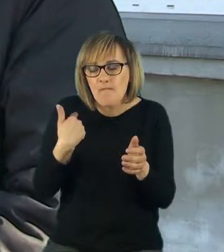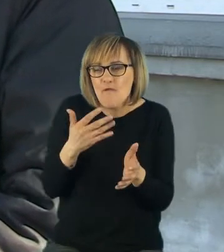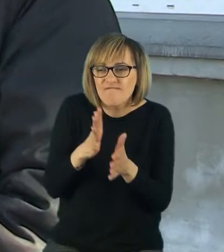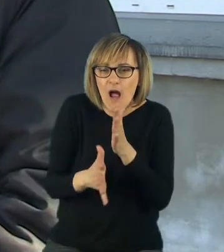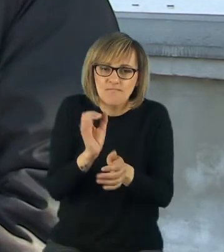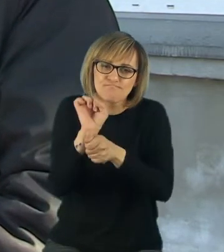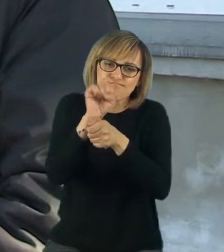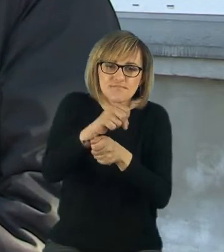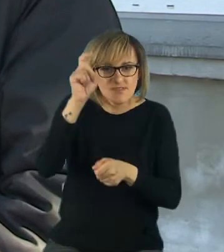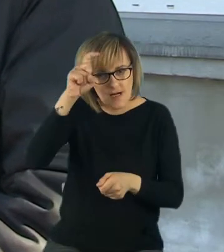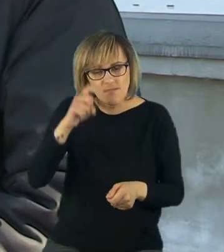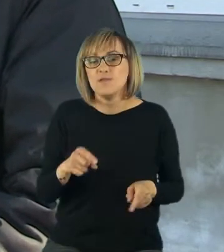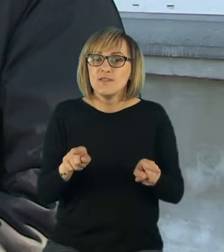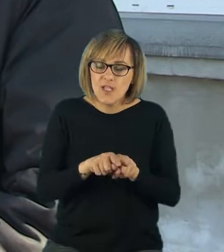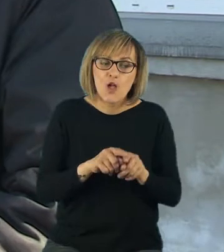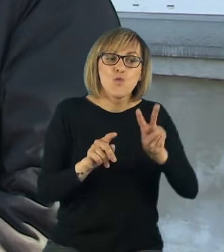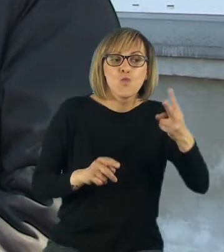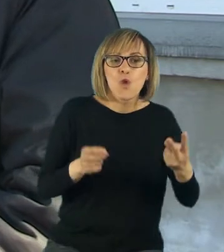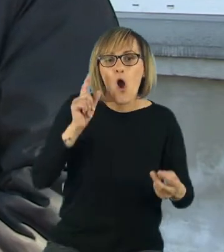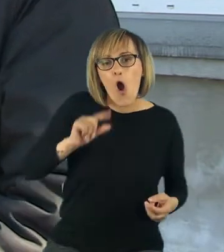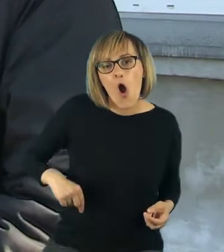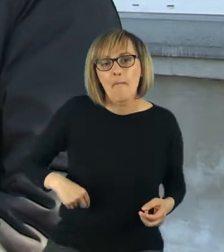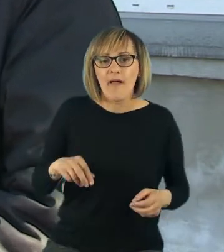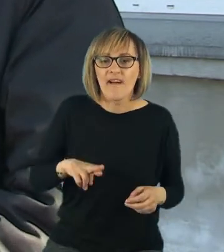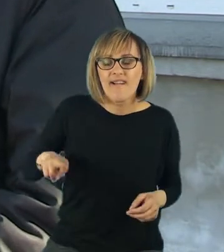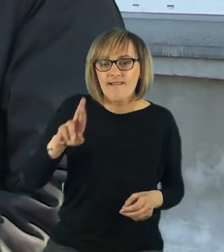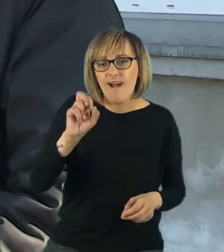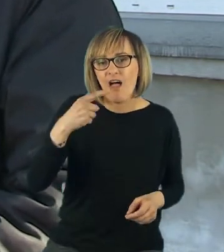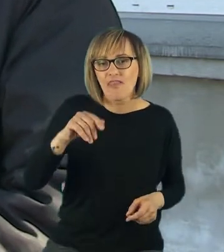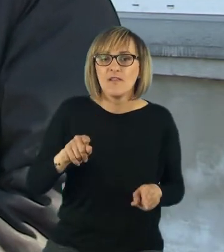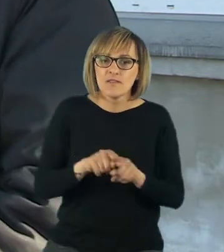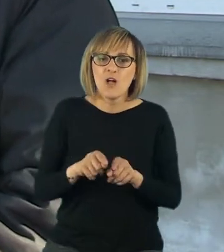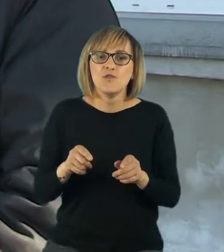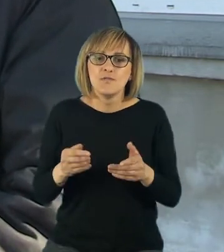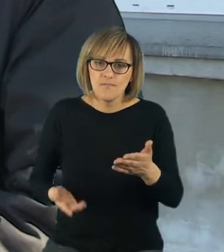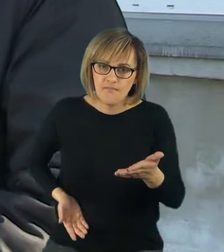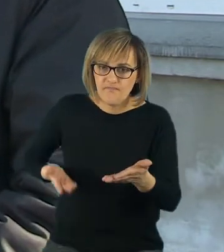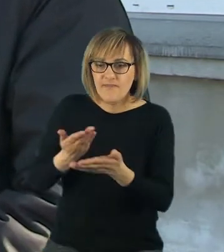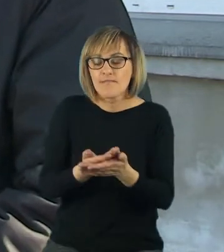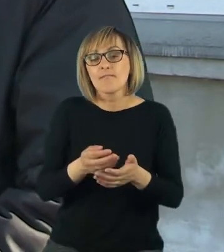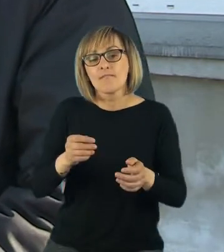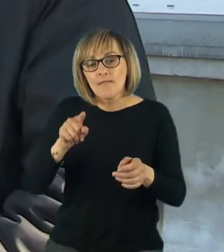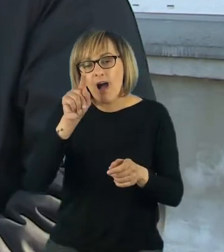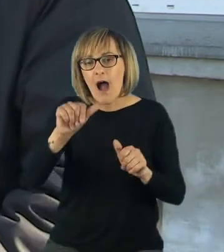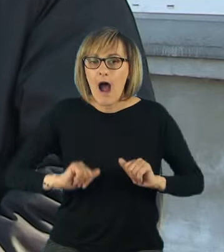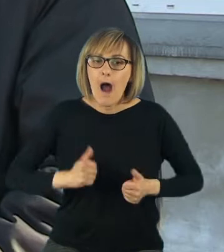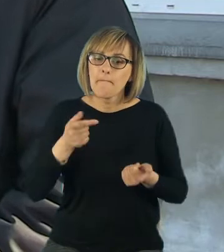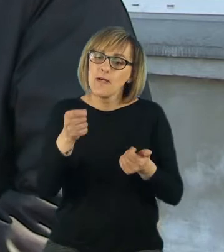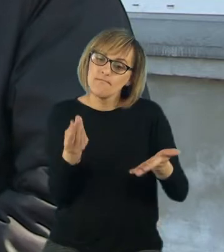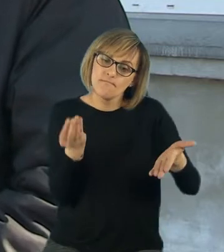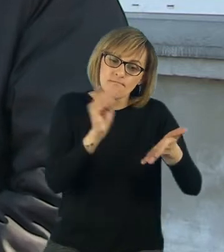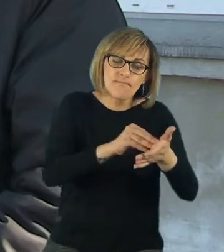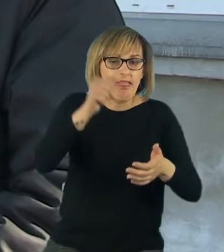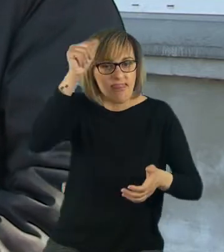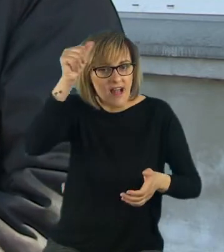zaproponował, aby uczynić to w formie systemu istniejącego już w Kutnie, czyli systemu informacji miejskiej, a więc charakterystycznych